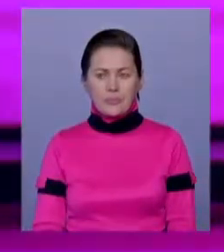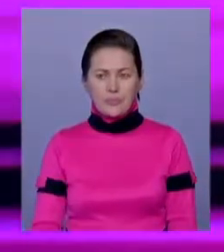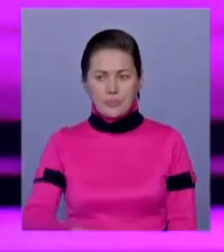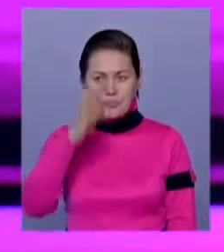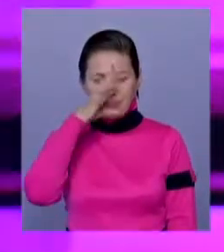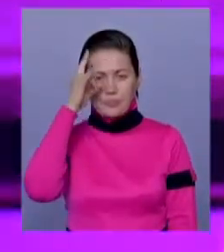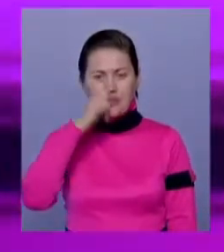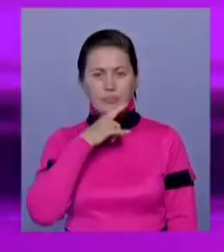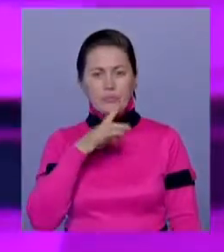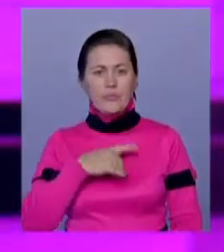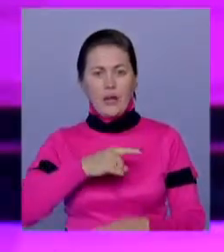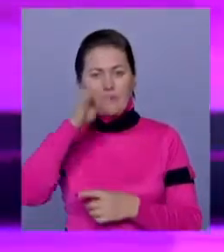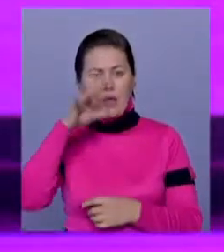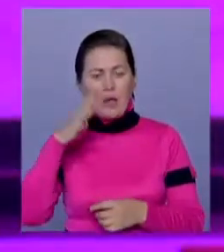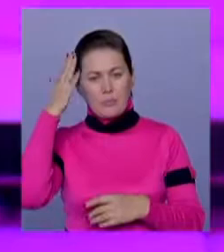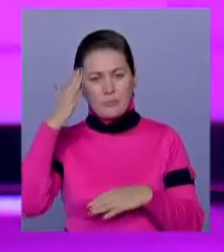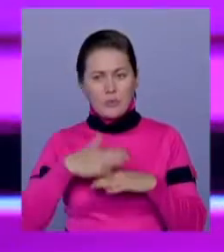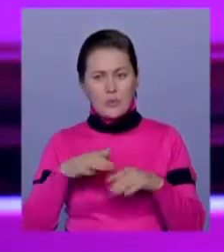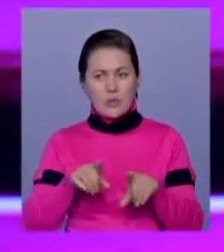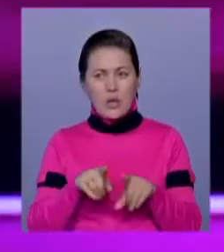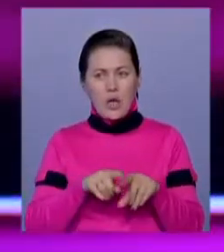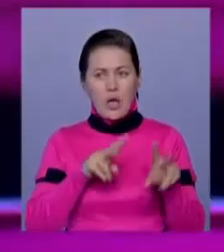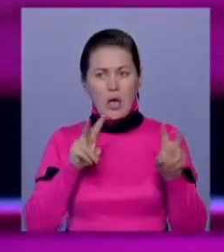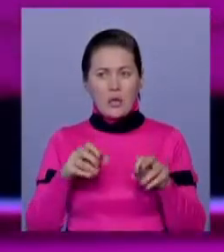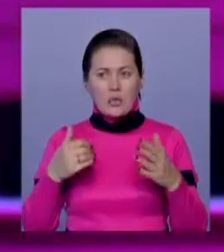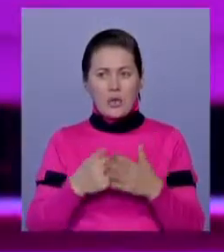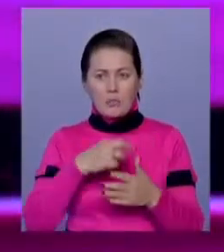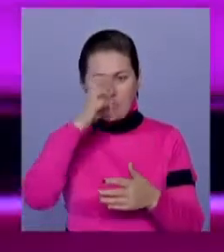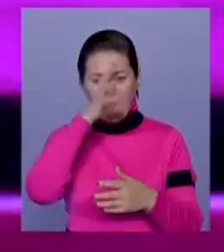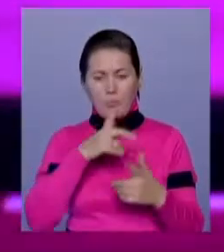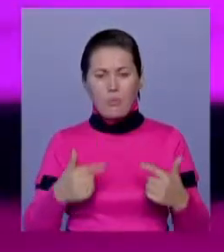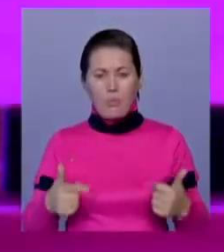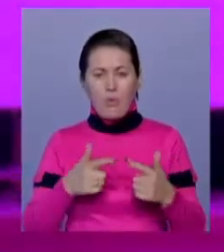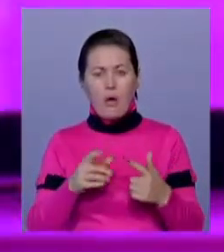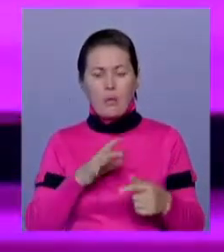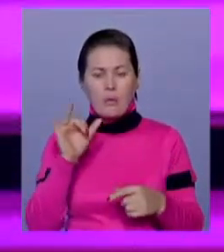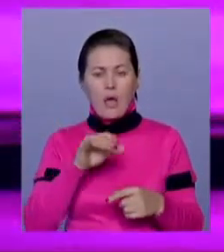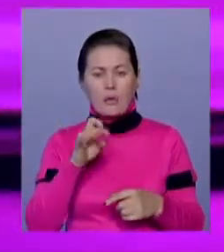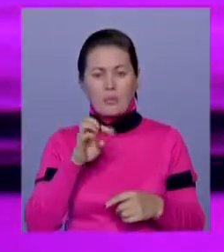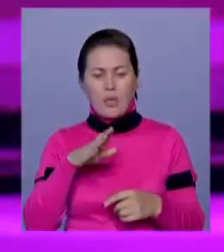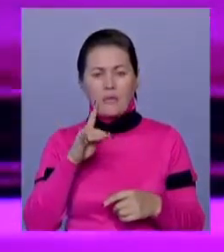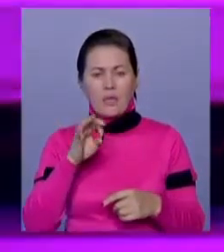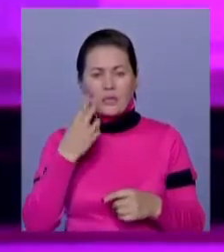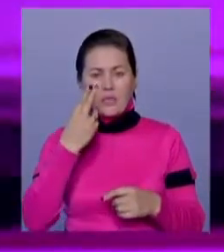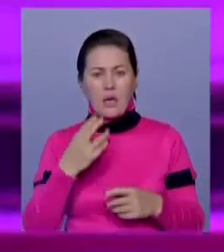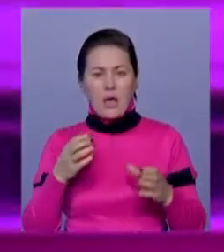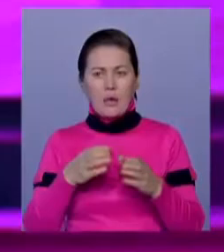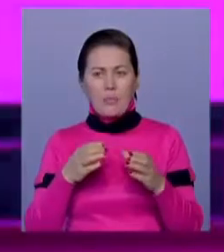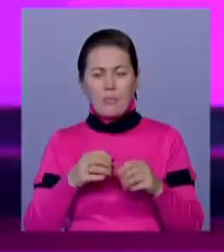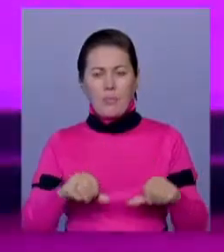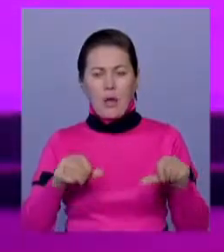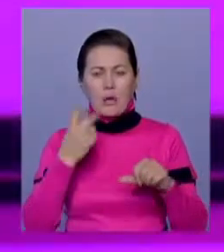Елімізде Қазақстанның авиациялық әкімшілігі деген атаумен жаңа мемлекеттік орган құрылады. Азаматтық авиация комитетіне тікелей